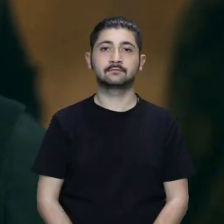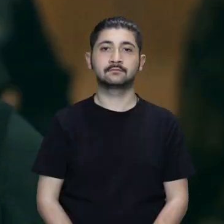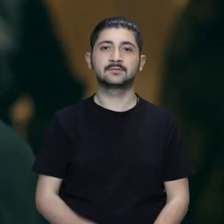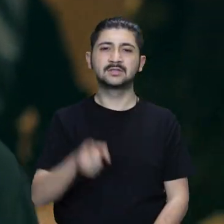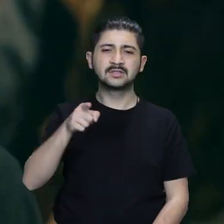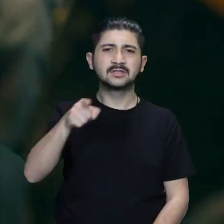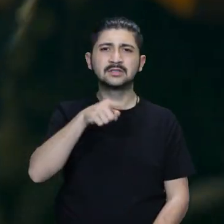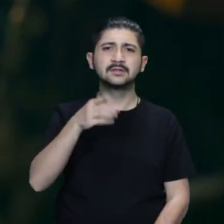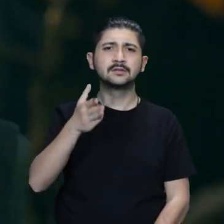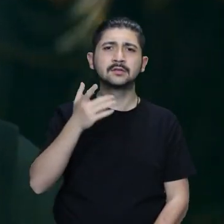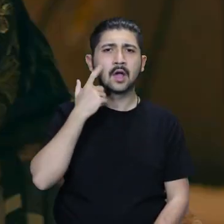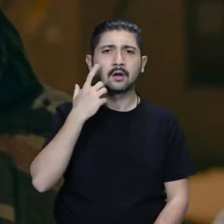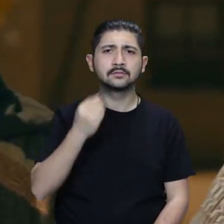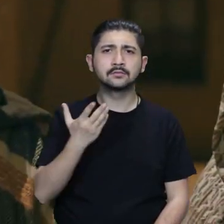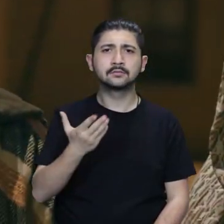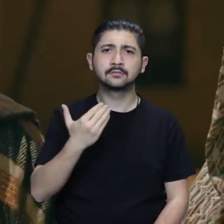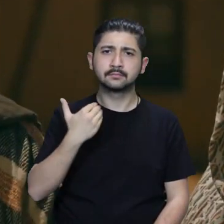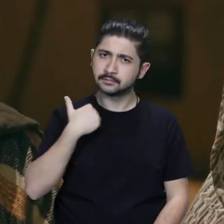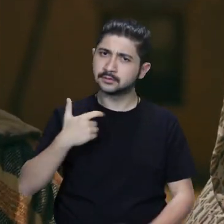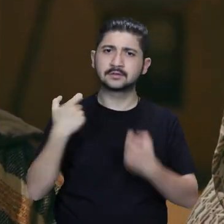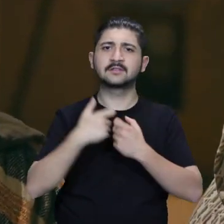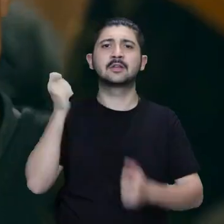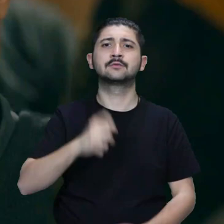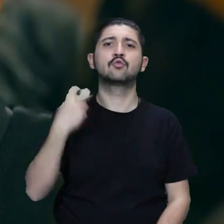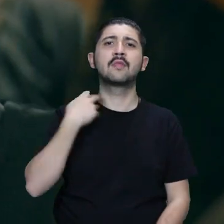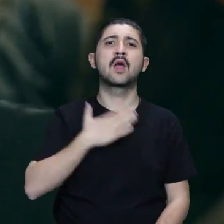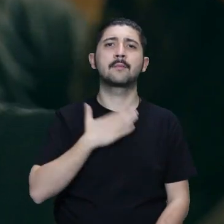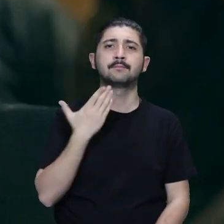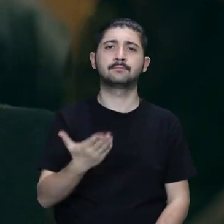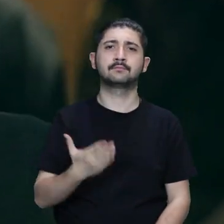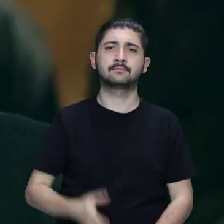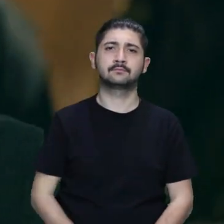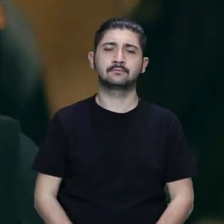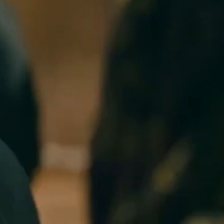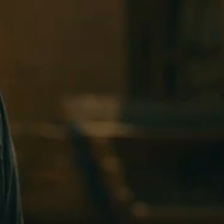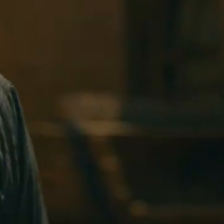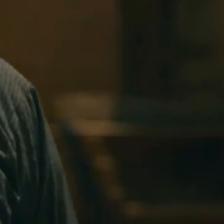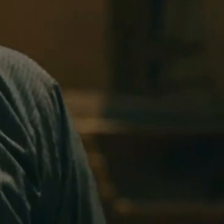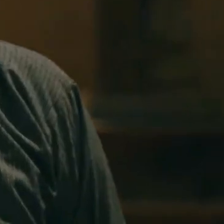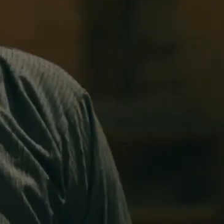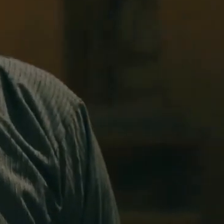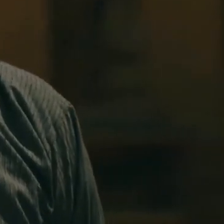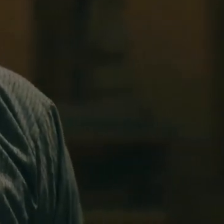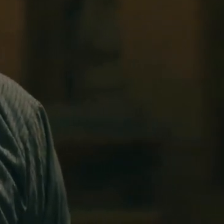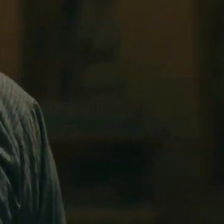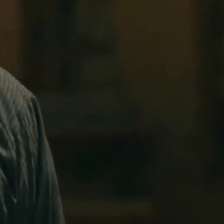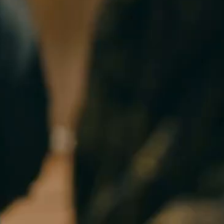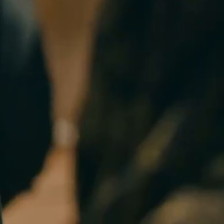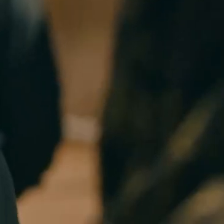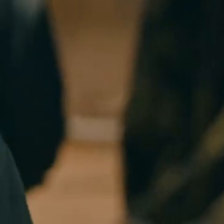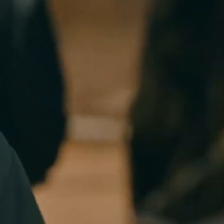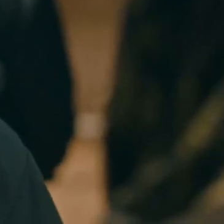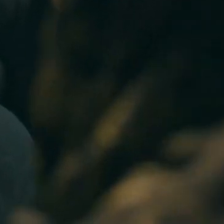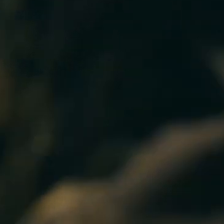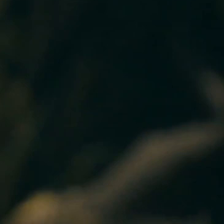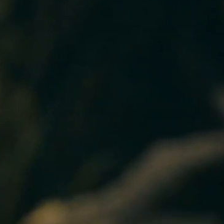Siz hayrola? Biz darp edeceğiz kumandanım. Ali geride durmuş, gülümseyerek izleyen Ömer'e